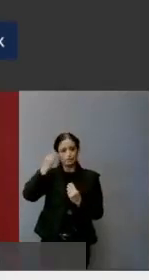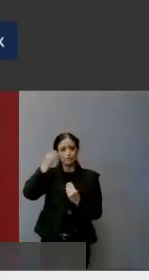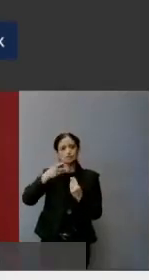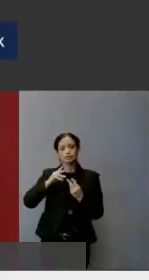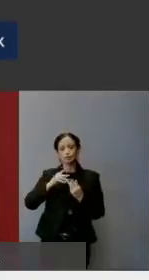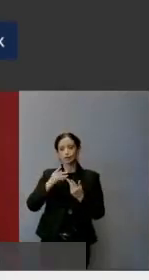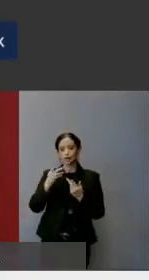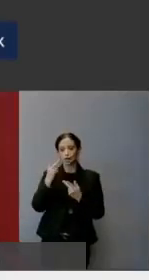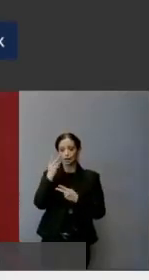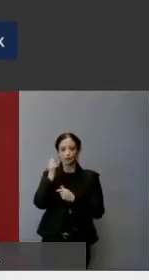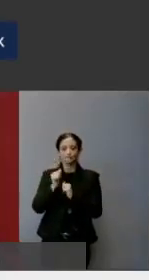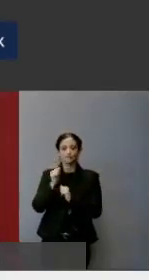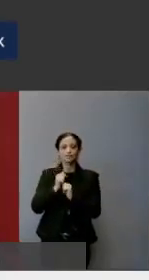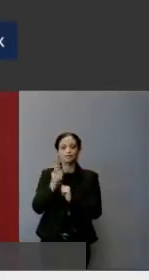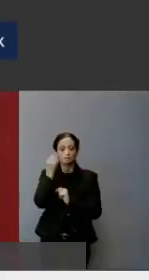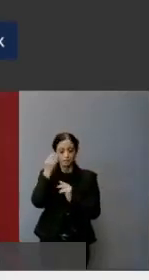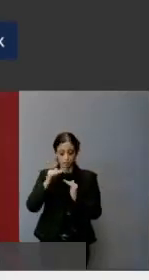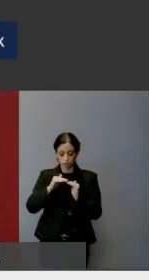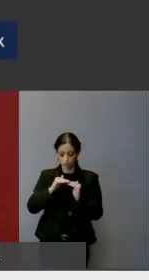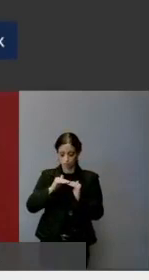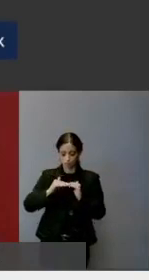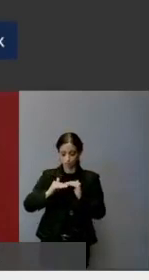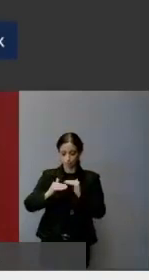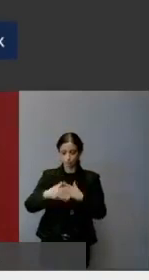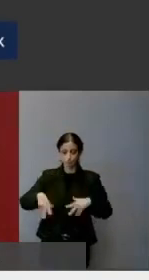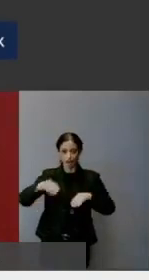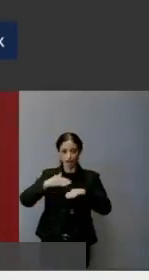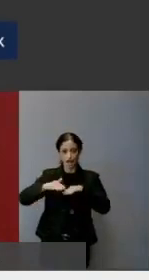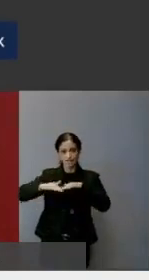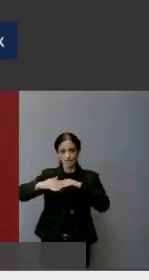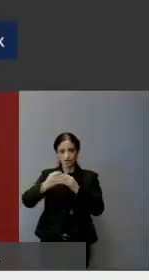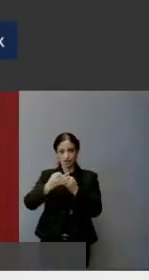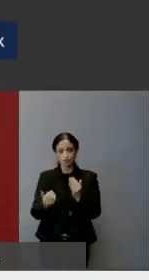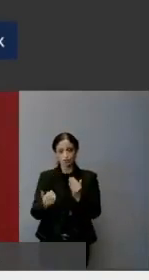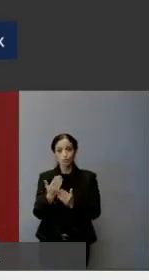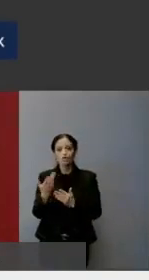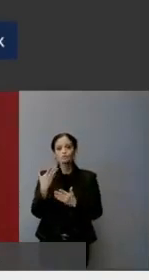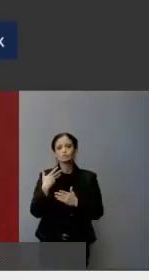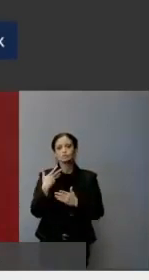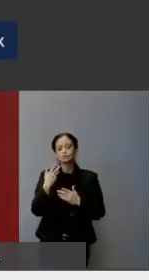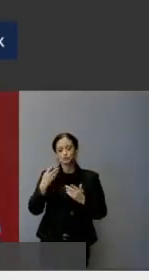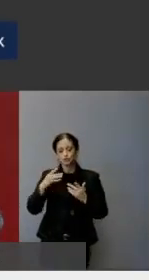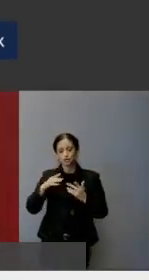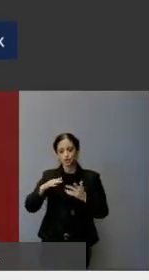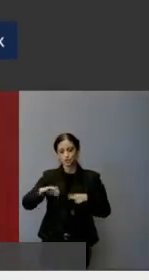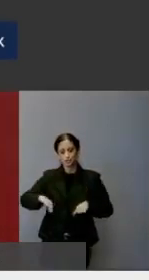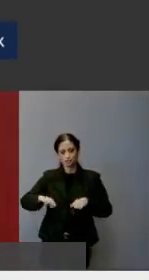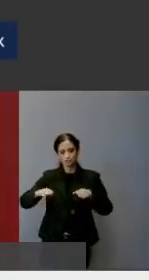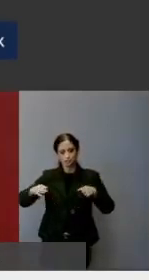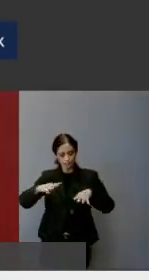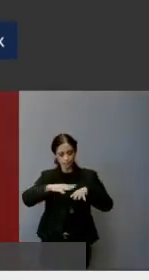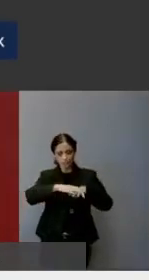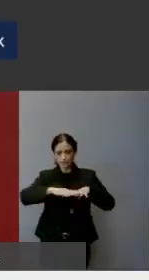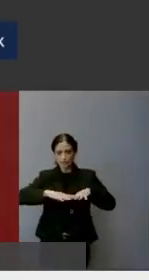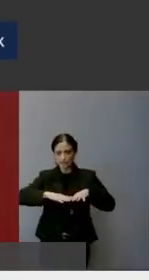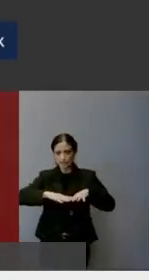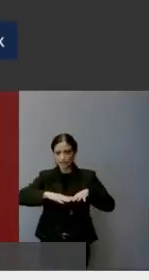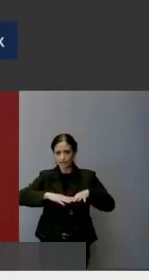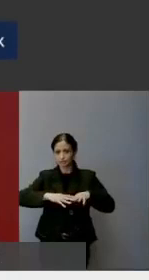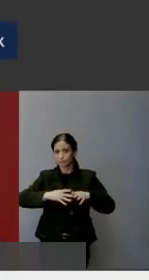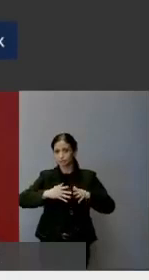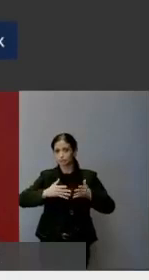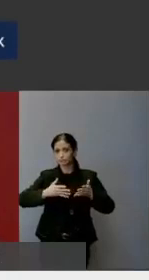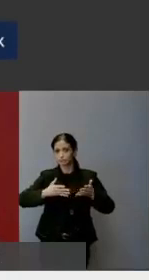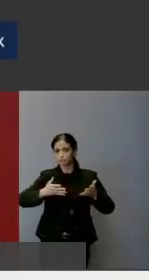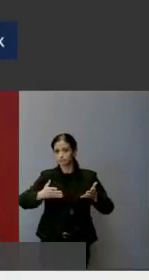di quelle aree c'è il tema delle intercapedini e delle griglie sulle intercapedini questo è un problema che abbiamo in tutta la città perché